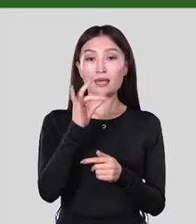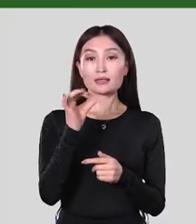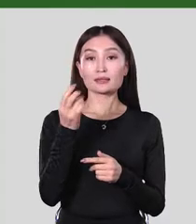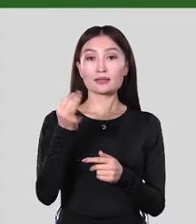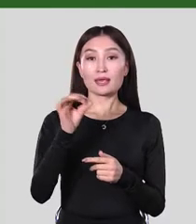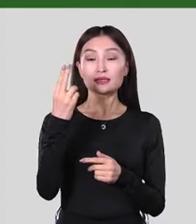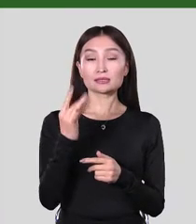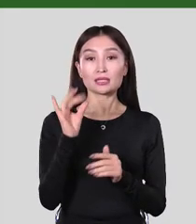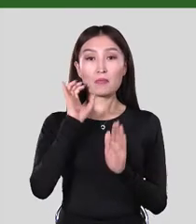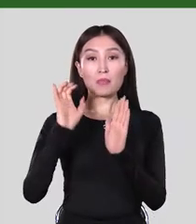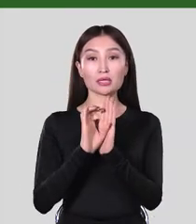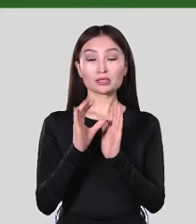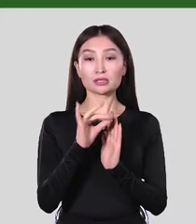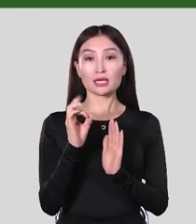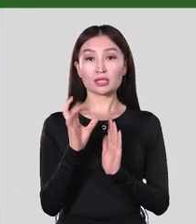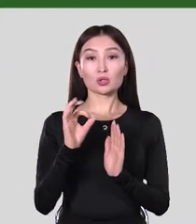были подчинены инкам.